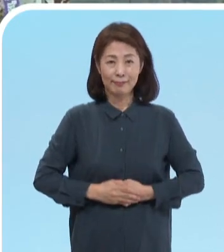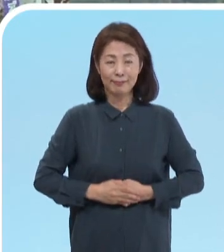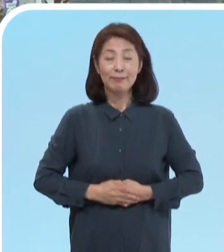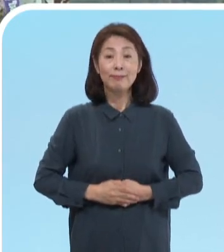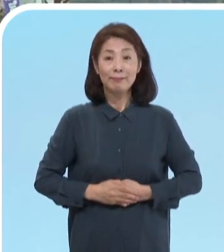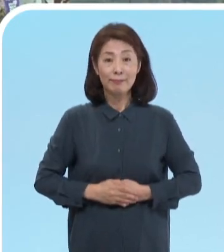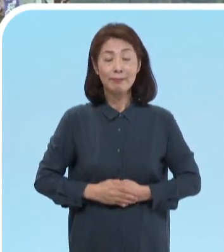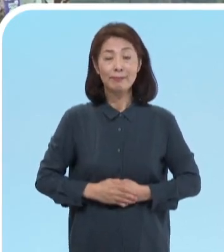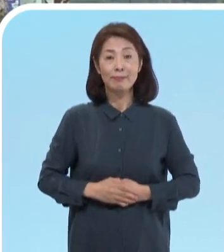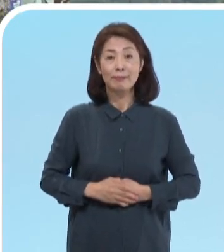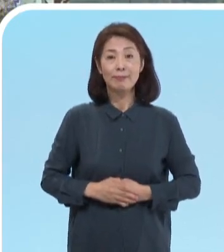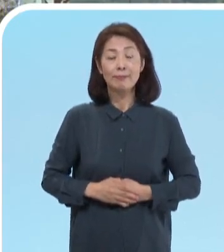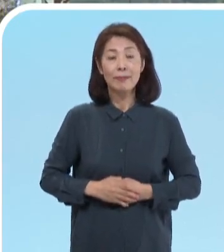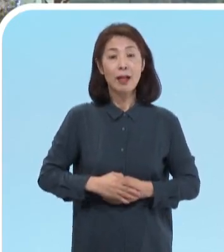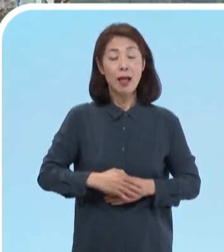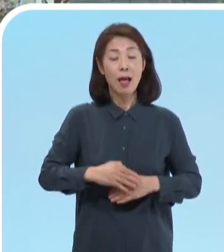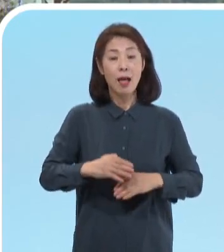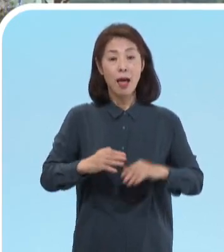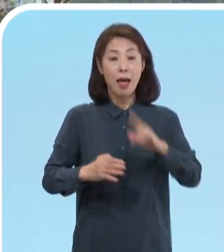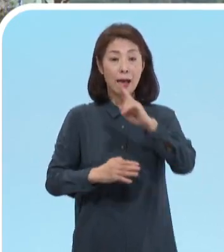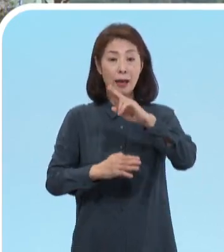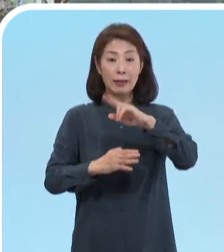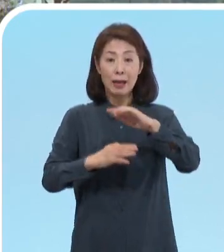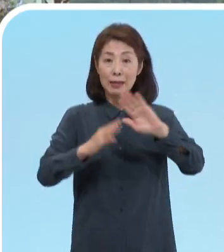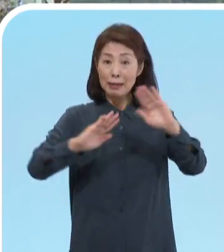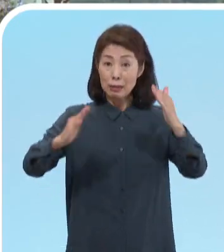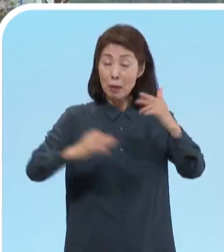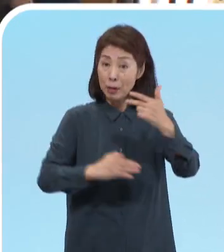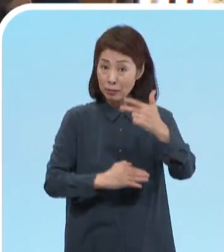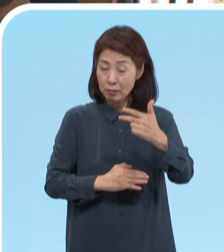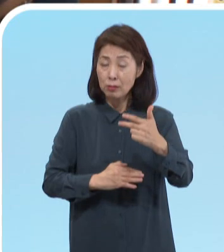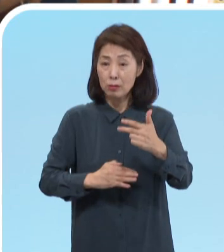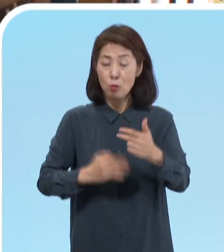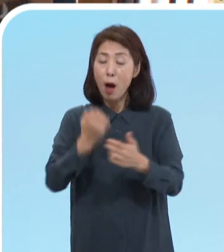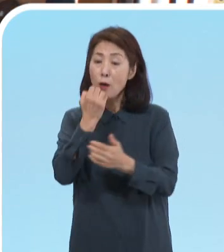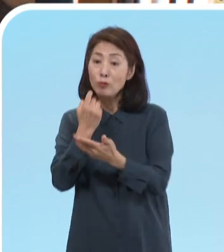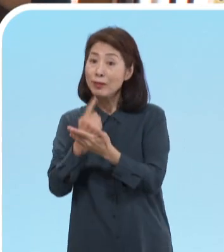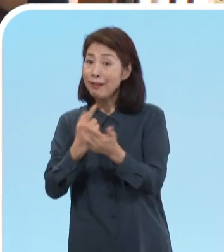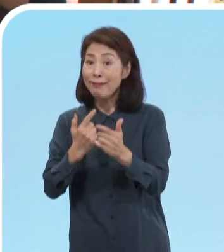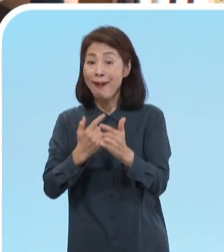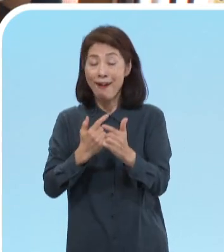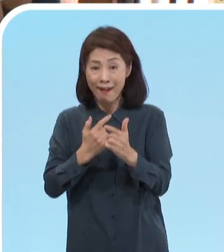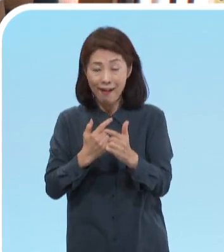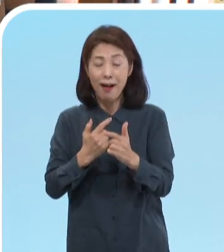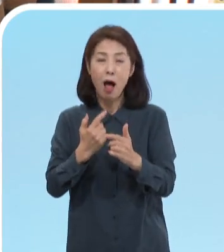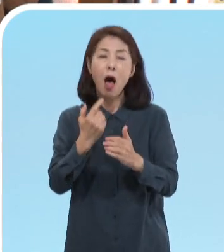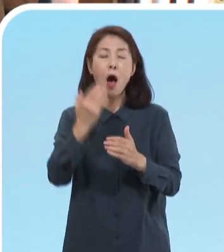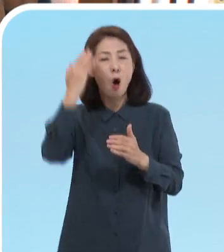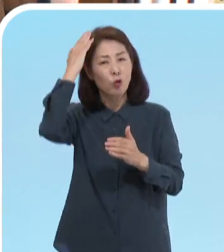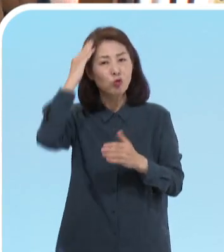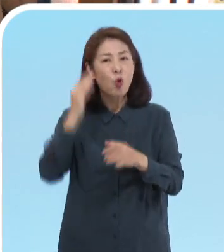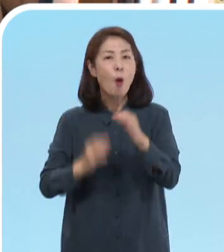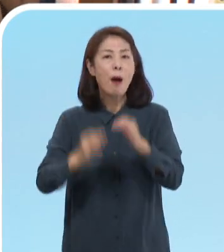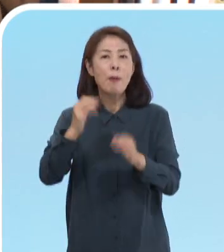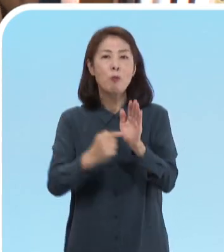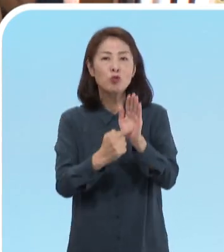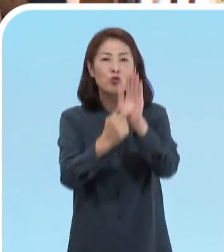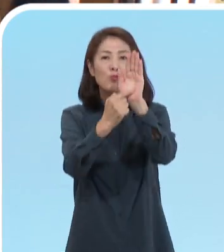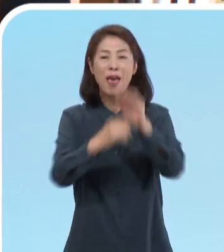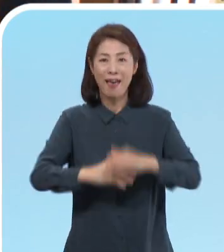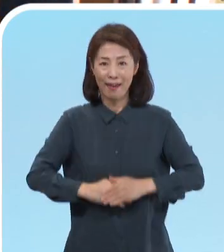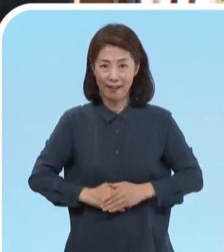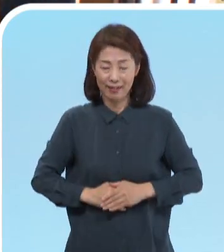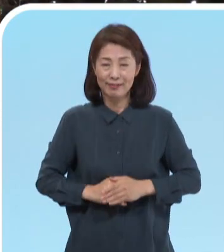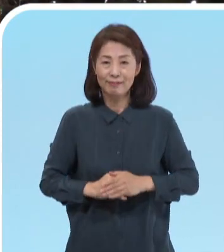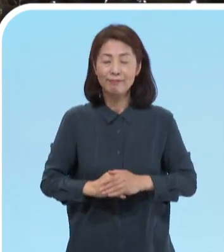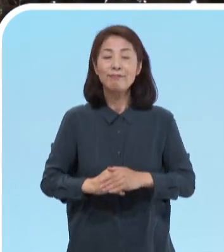綾羽さん、丹波篠山市は栗だけじゃありませんよ。こちらは黒豆の館。名産の黒